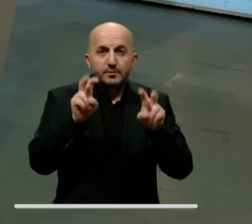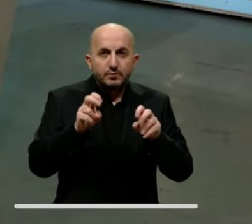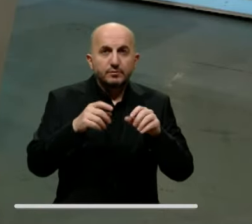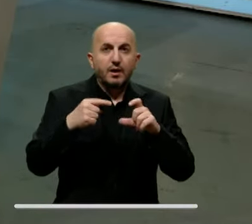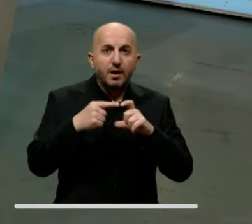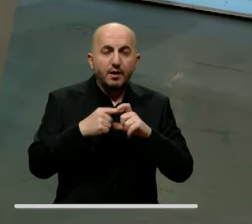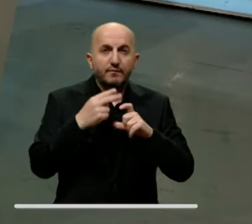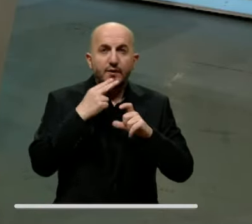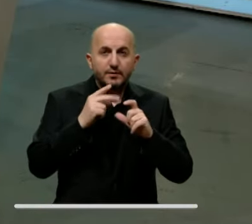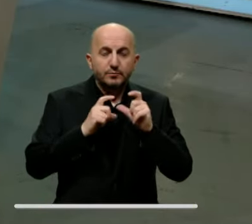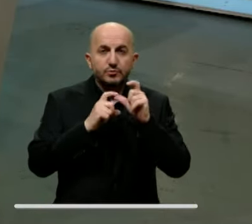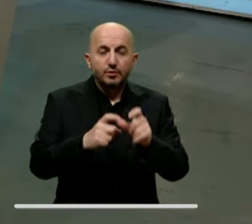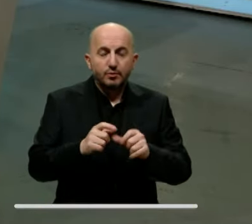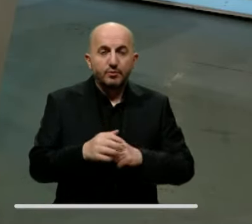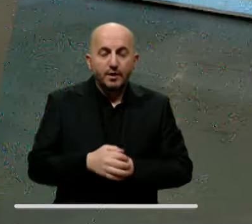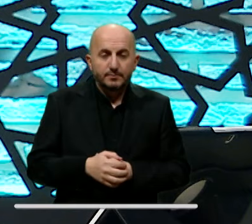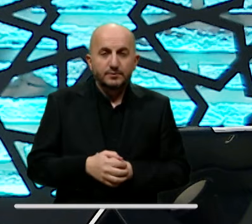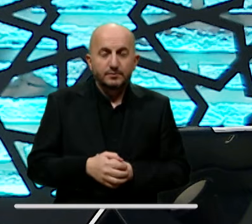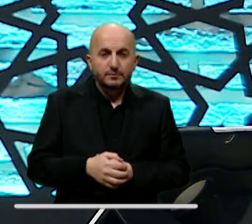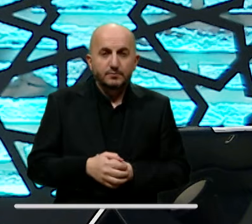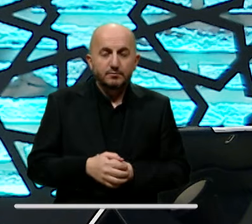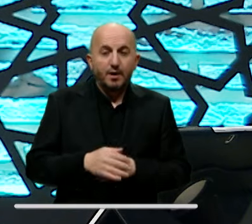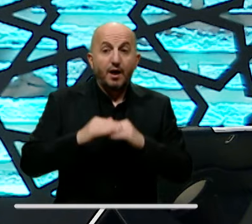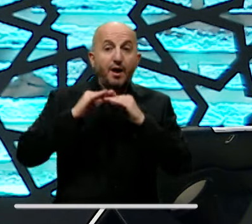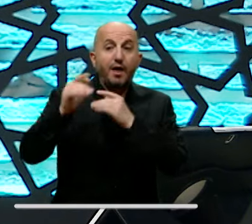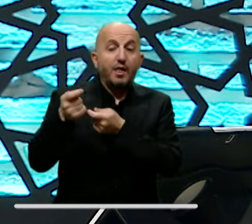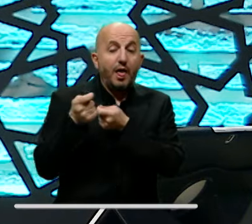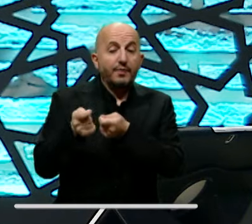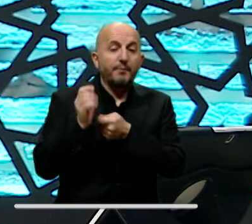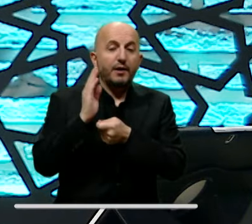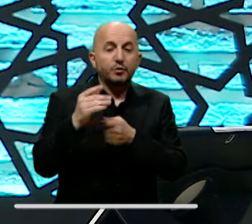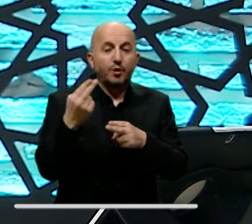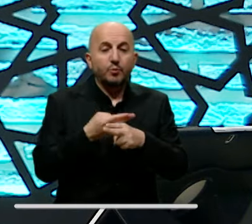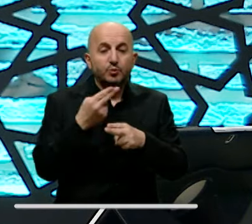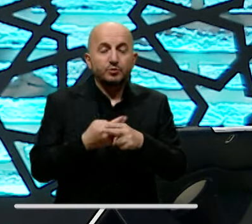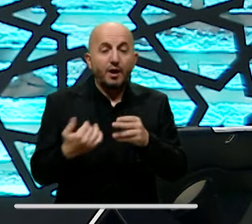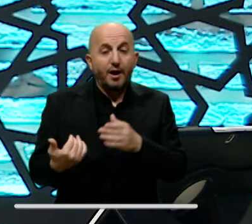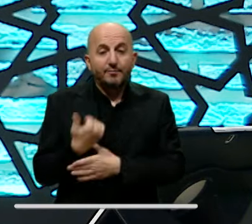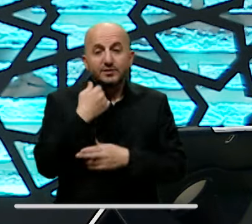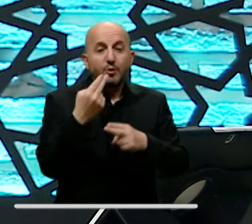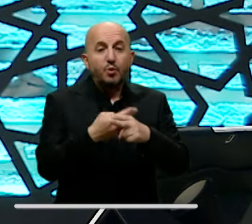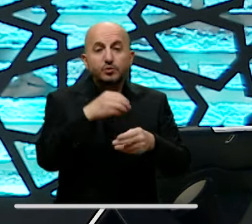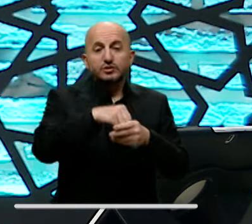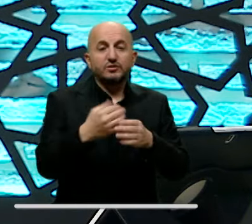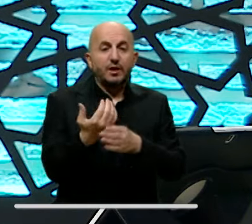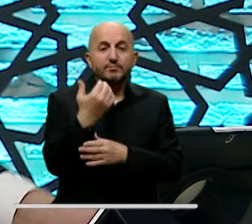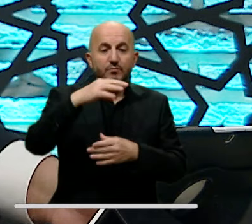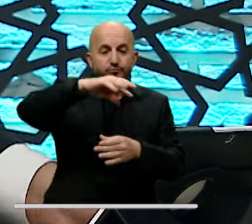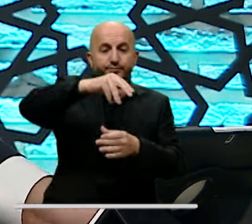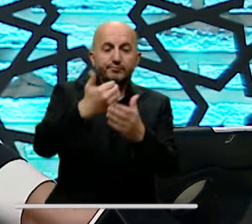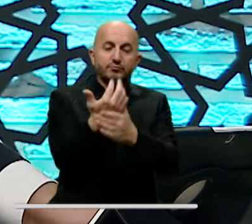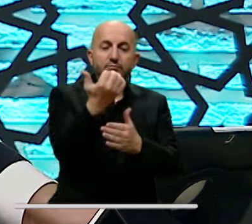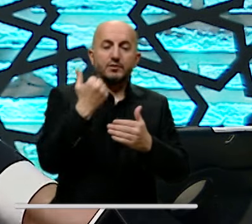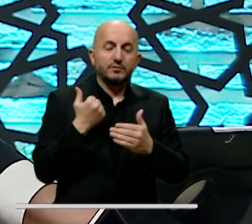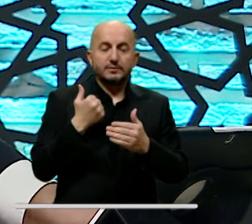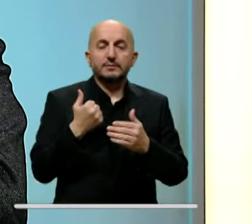soru göndermiş Selamlarını il etmişler Halk Eğitime gidiyorum ben diyor kursa abdestimi kurstan alıyorum yani halk eğitim merkezinin